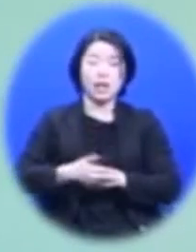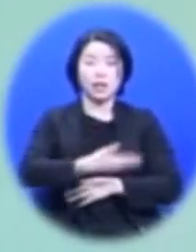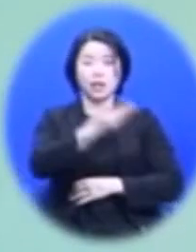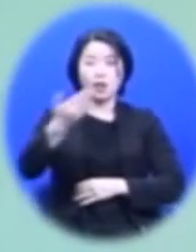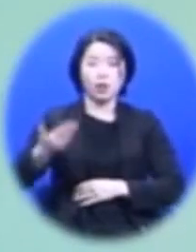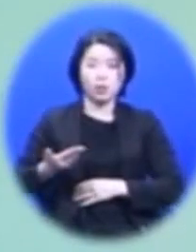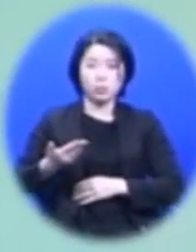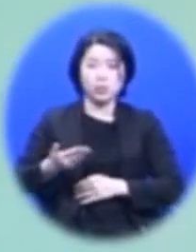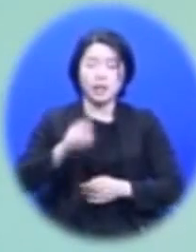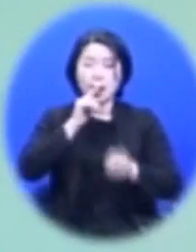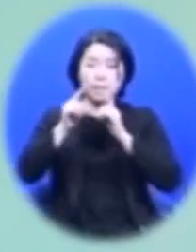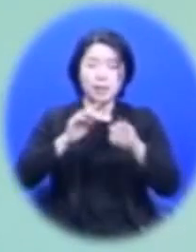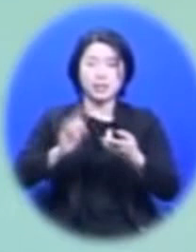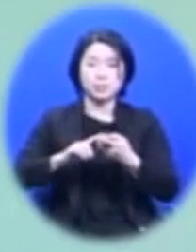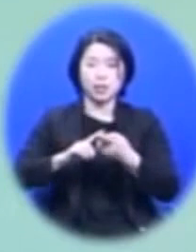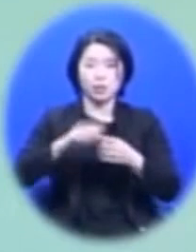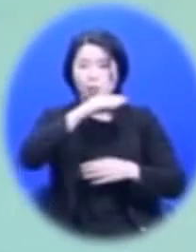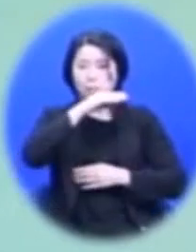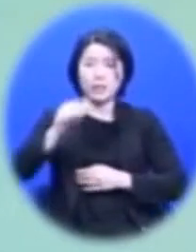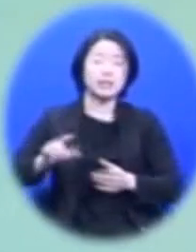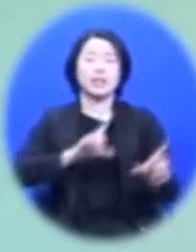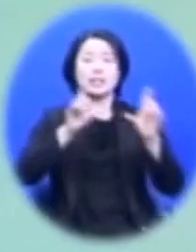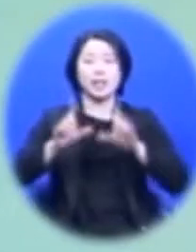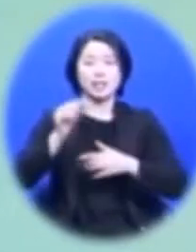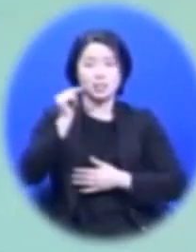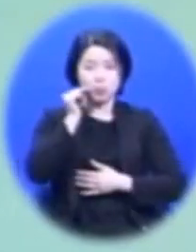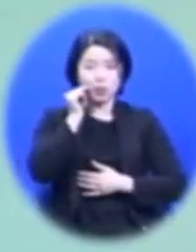여러분이 말씀대로 제대로 살지 못하고